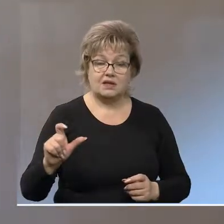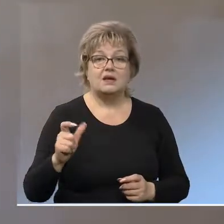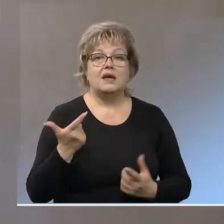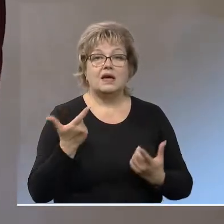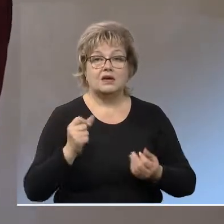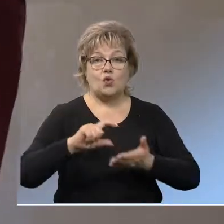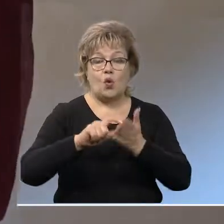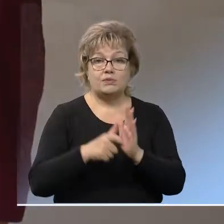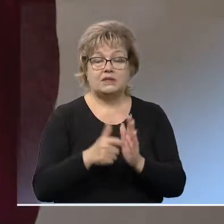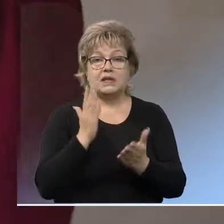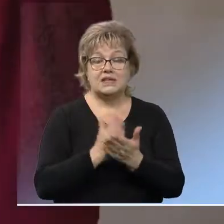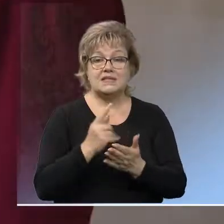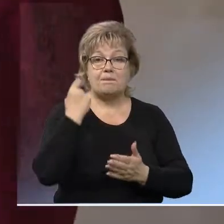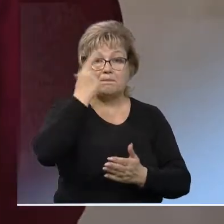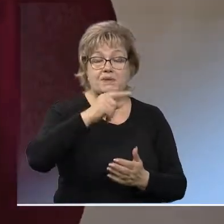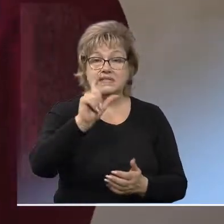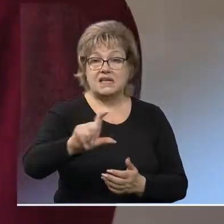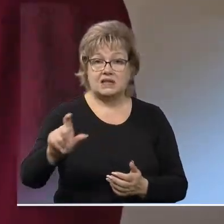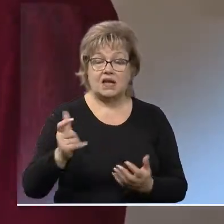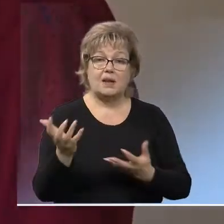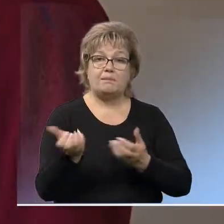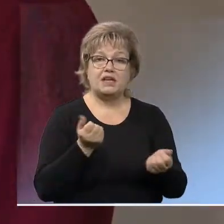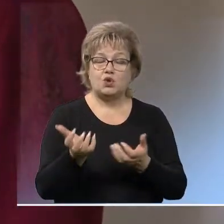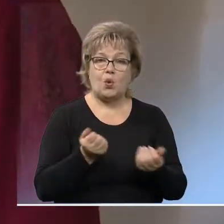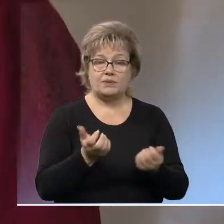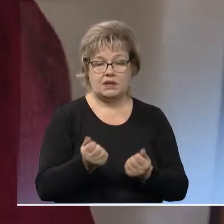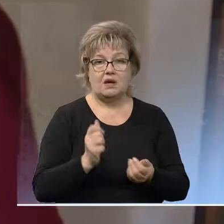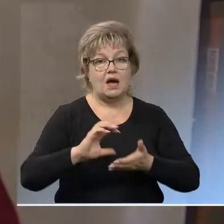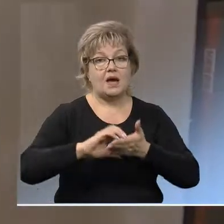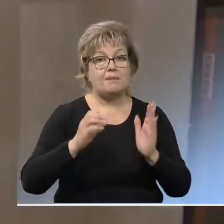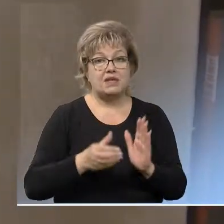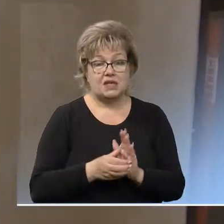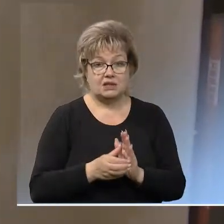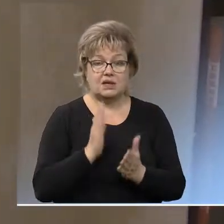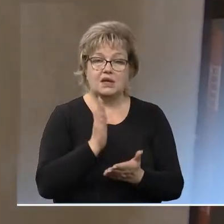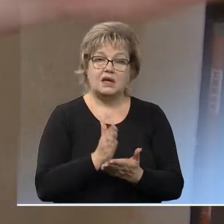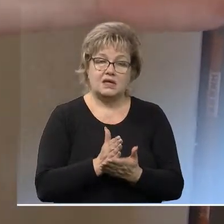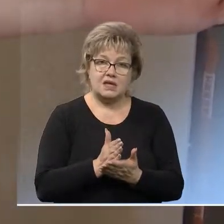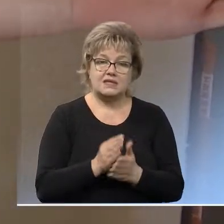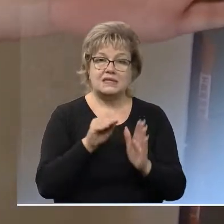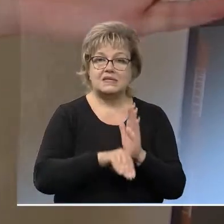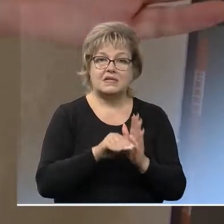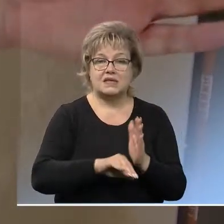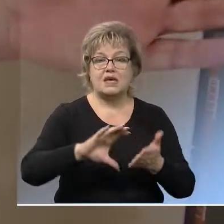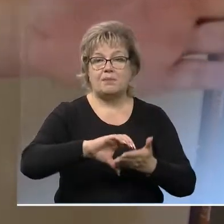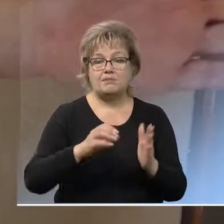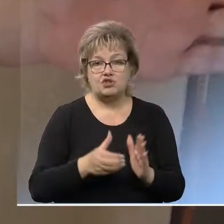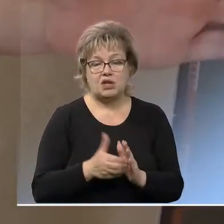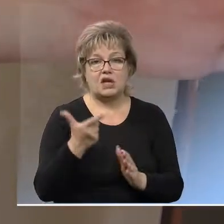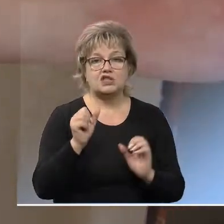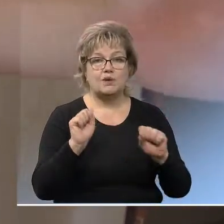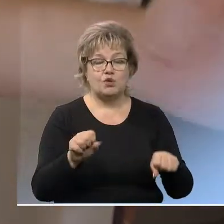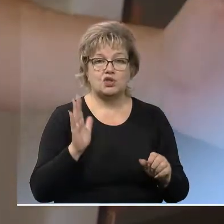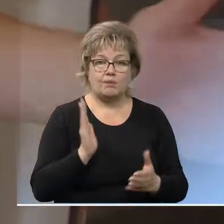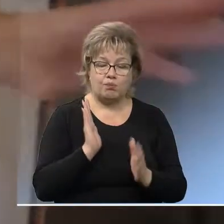да? Есть комната персонала, приемные кабинеты, есть складские помещения,